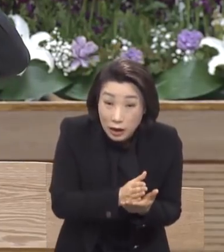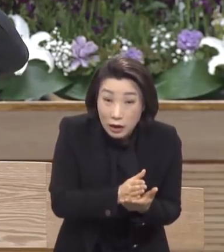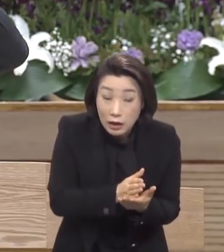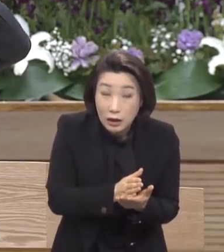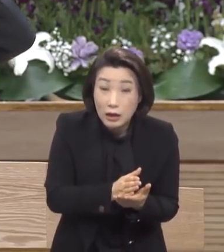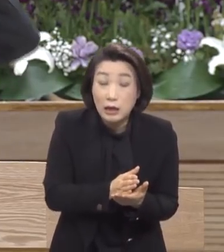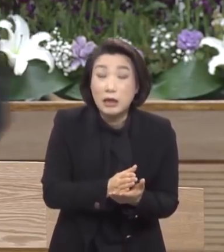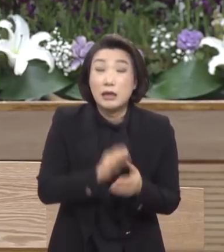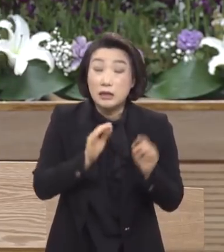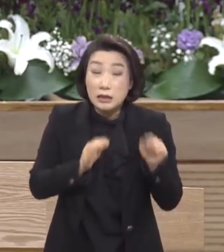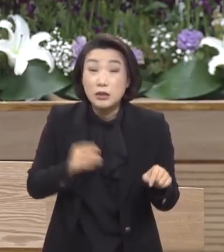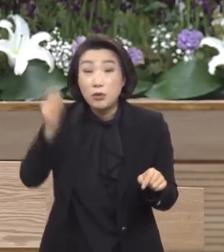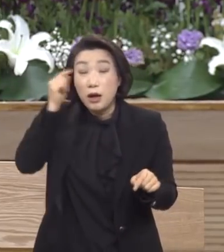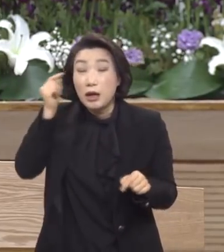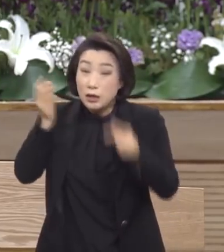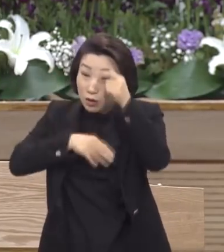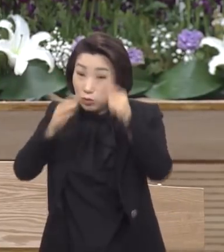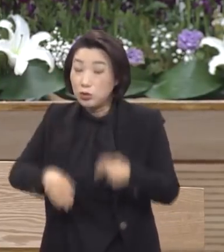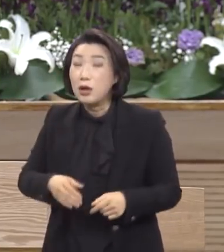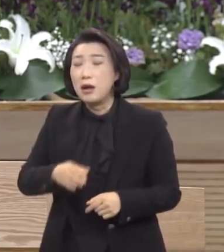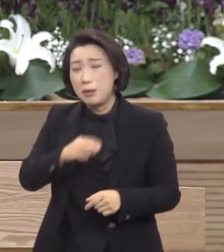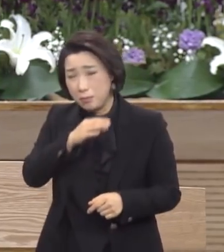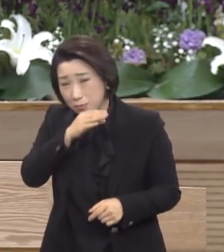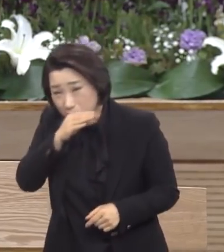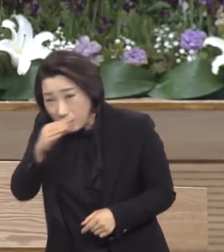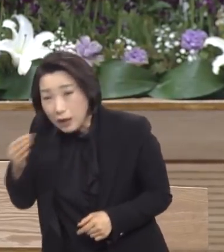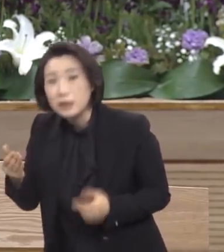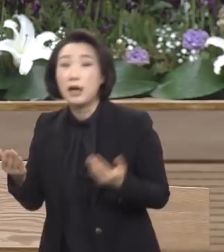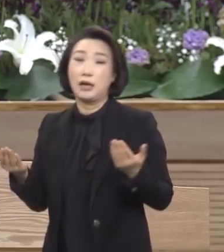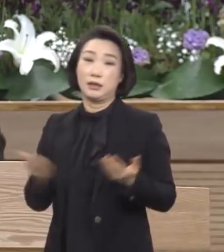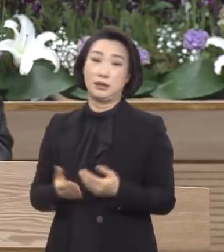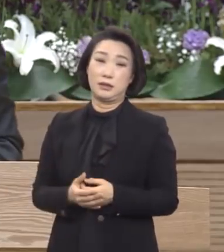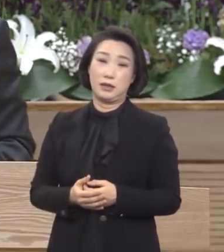이는 성도의 박당한 바니라.